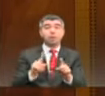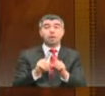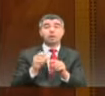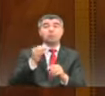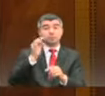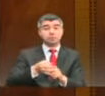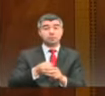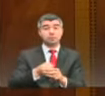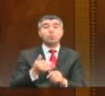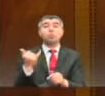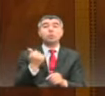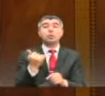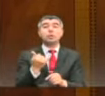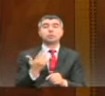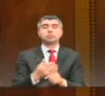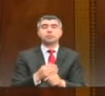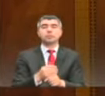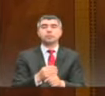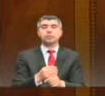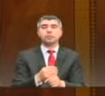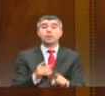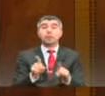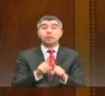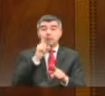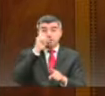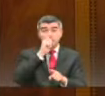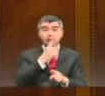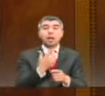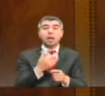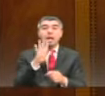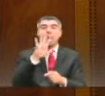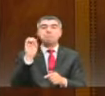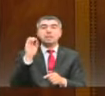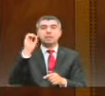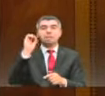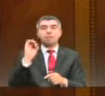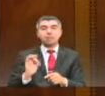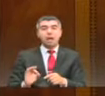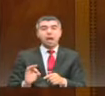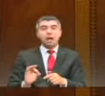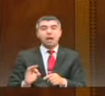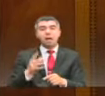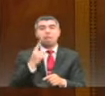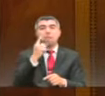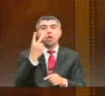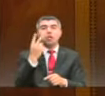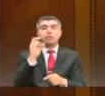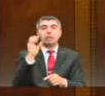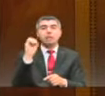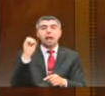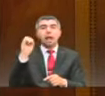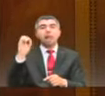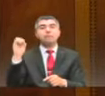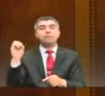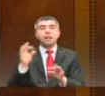من جميع أشكال السكن غير اللائق، السعي إلى معالجة 50% من 120,000 أسرة التي تعيش